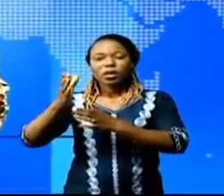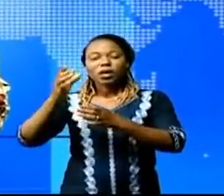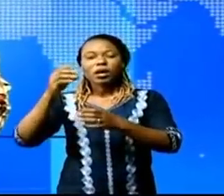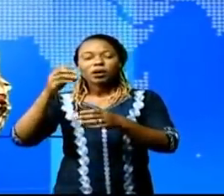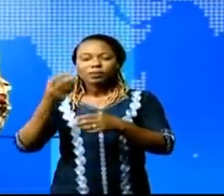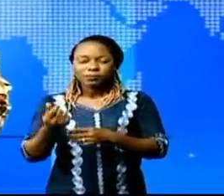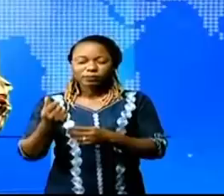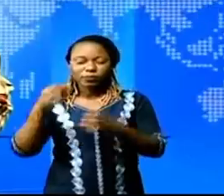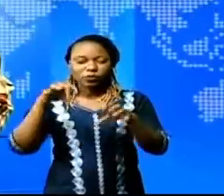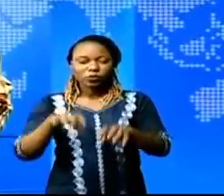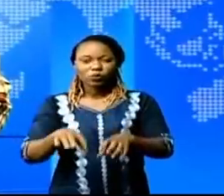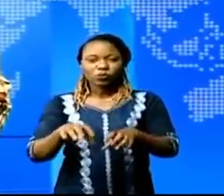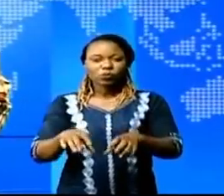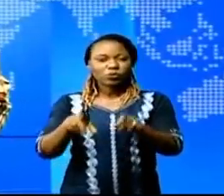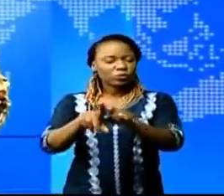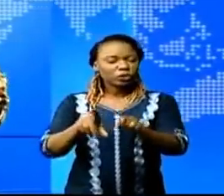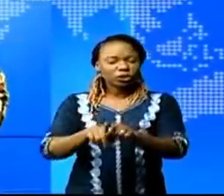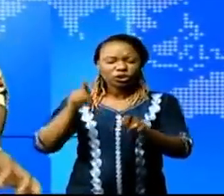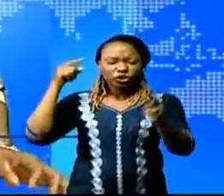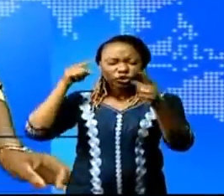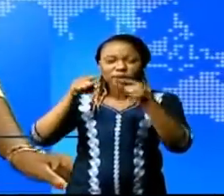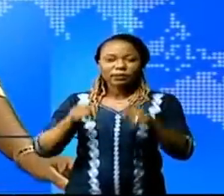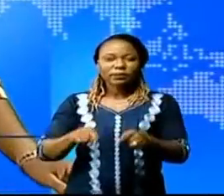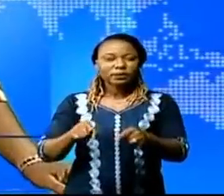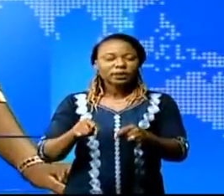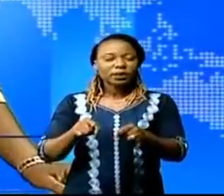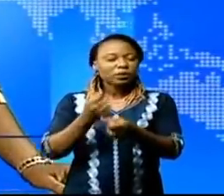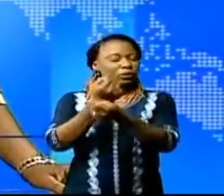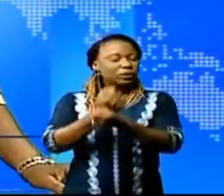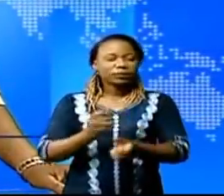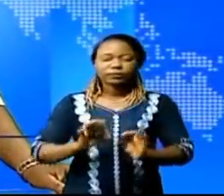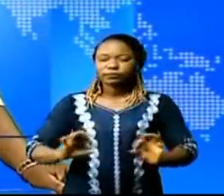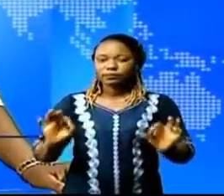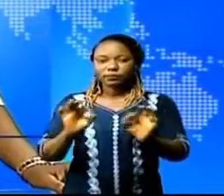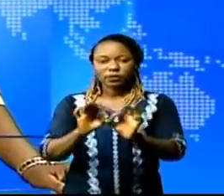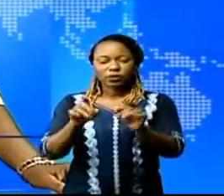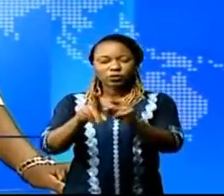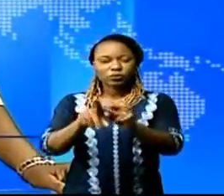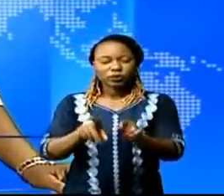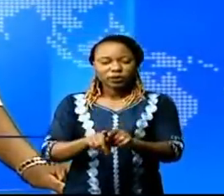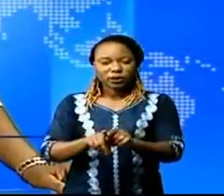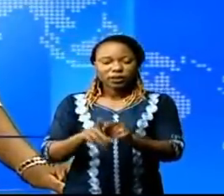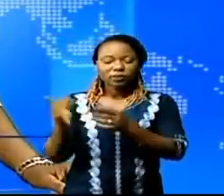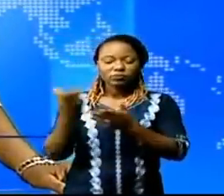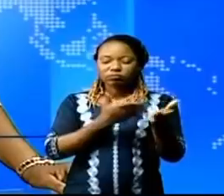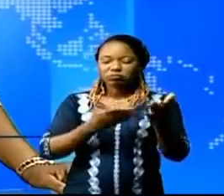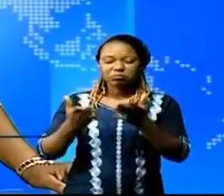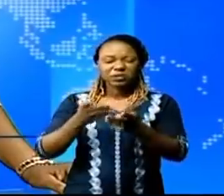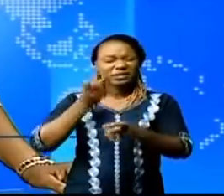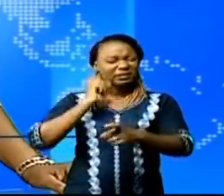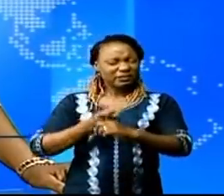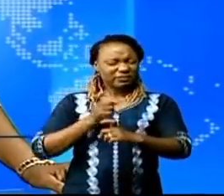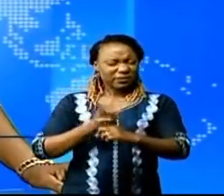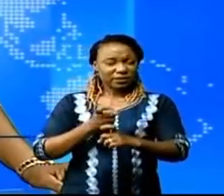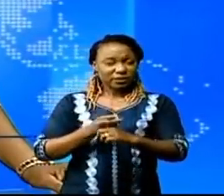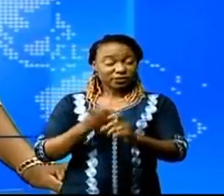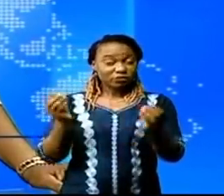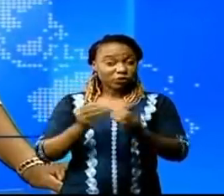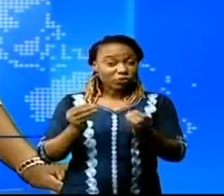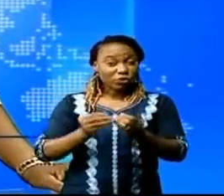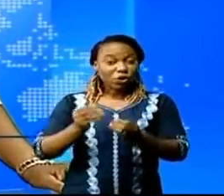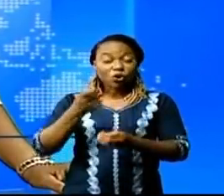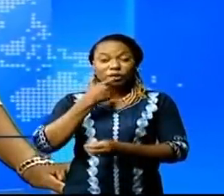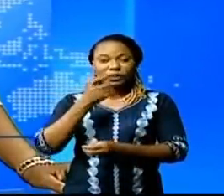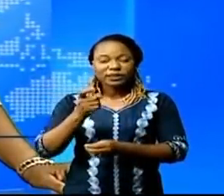en RDC n'est pas respectée et rend ainsi le climat des affaires difficile. C'est pour cette raison que